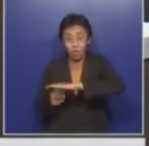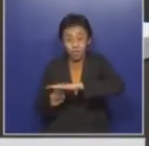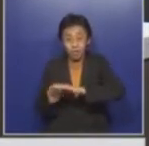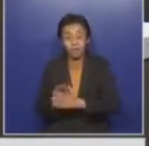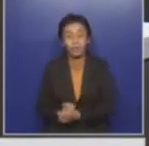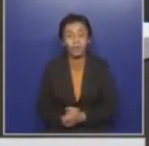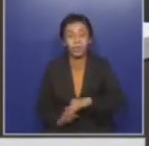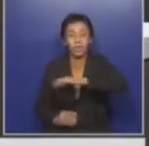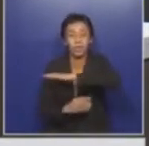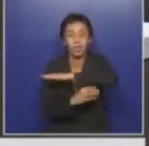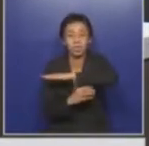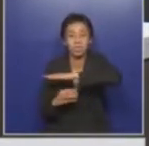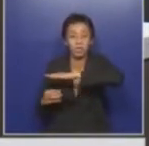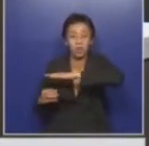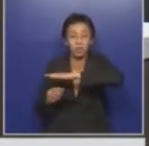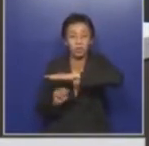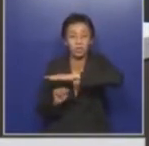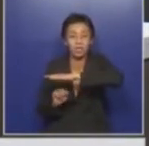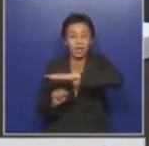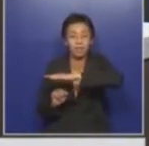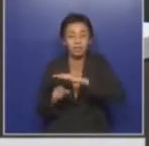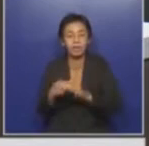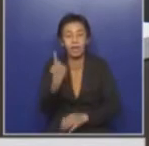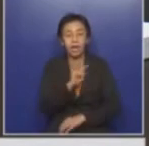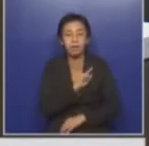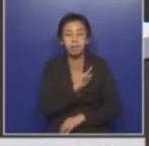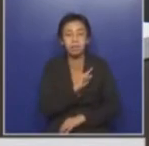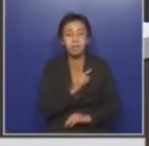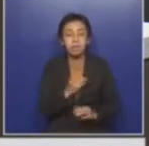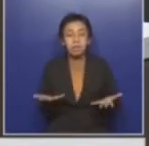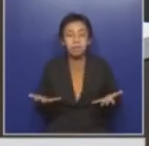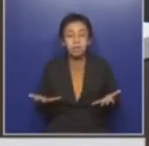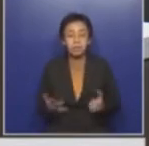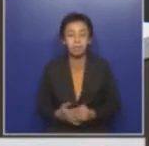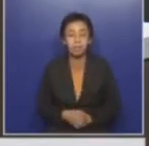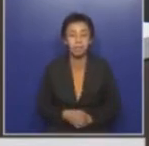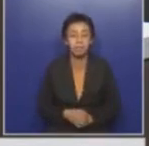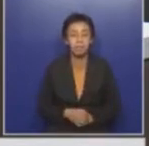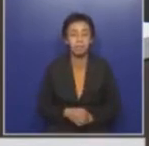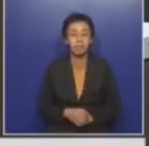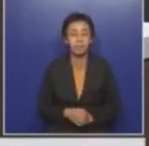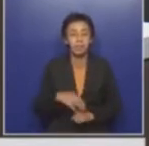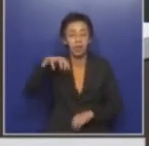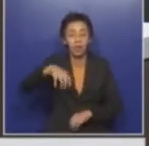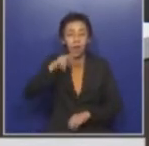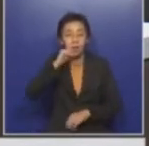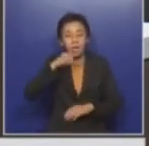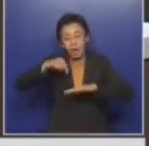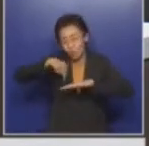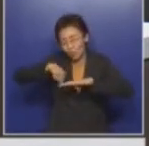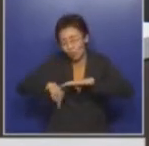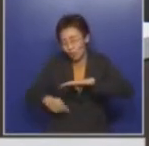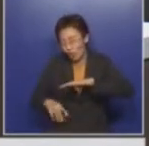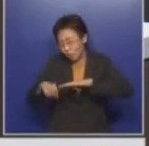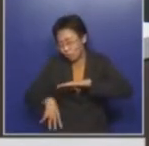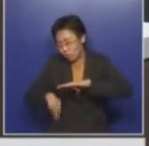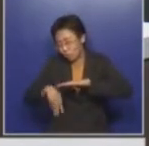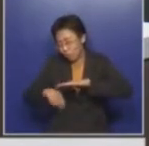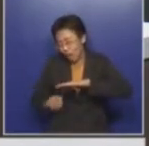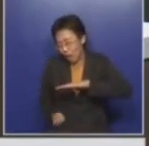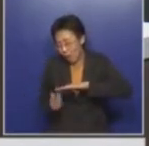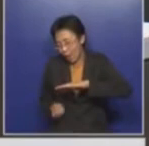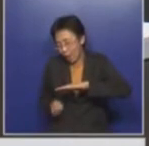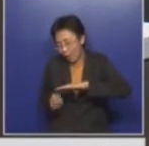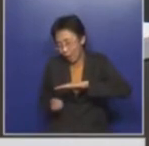ครับไม่มีใครที่จะรับผิดชอบได้ครับเพราะฉะนั้นสุดท้ายกรมน้ำบาดาลก็ได้แต่เจาะน้ำบาดาลแต่ส่งน้ำไปไม่